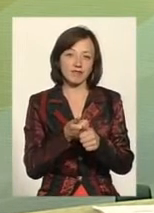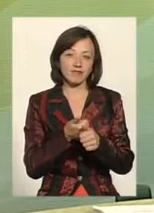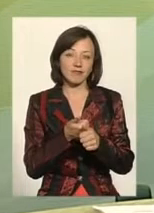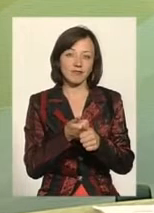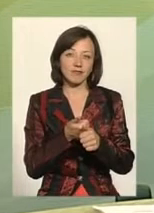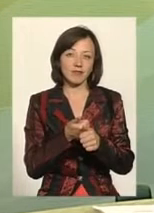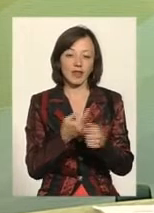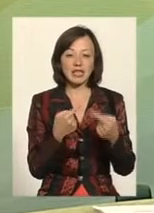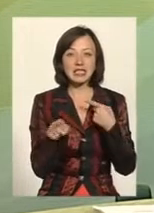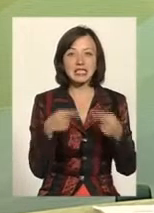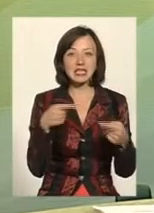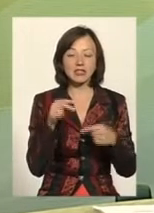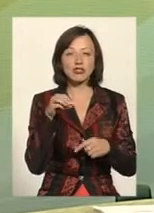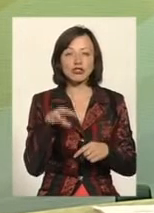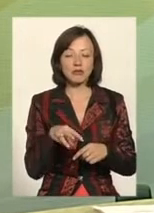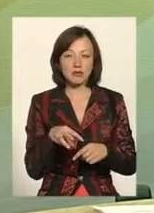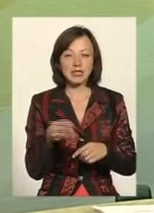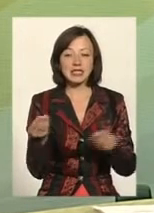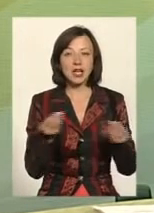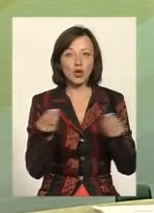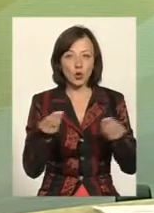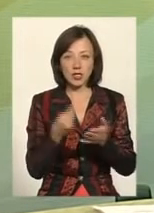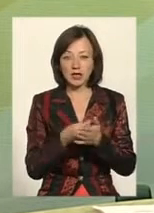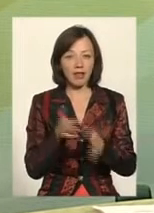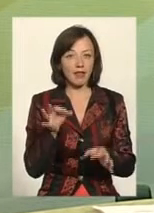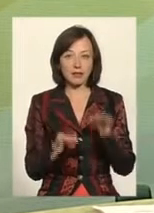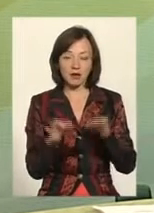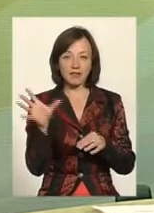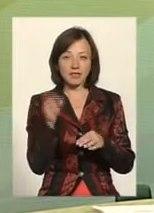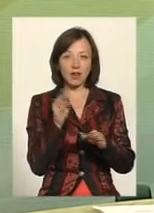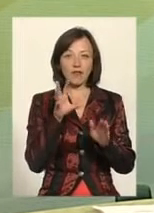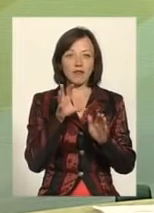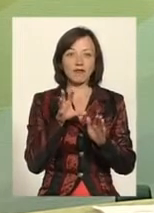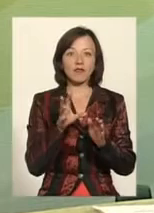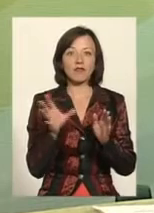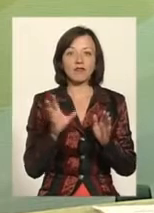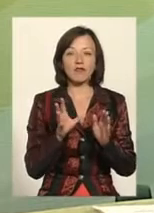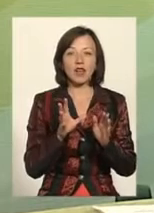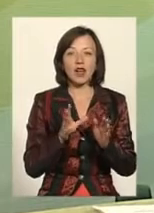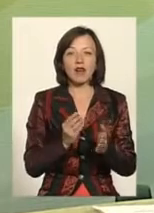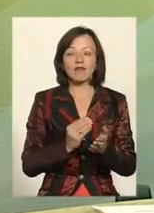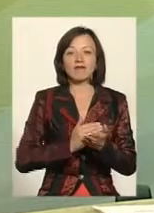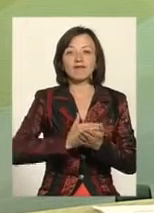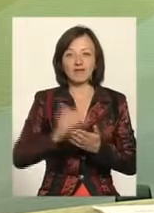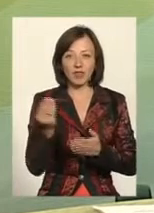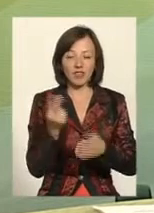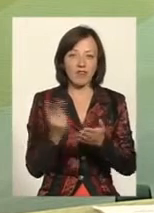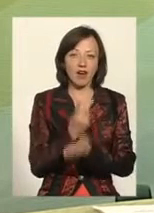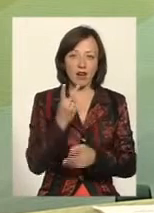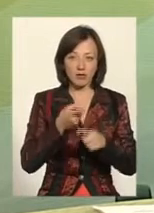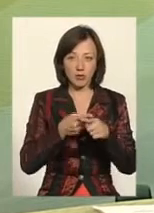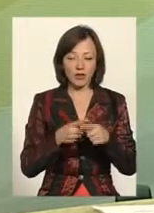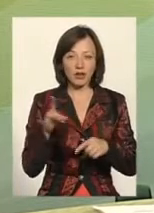ціни зерна. От. Хоча і ціна зерна абсолютно несправедлива, тому що все входяще виросло в 2,5 рази, а ціна зерна тільки в минулому році